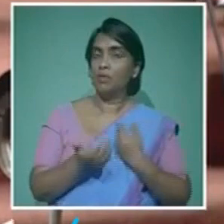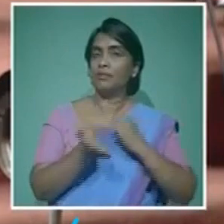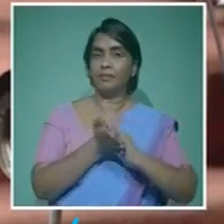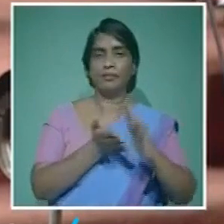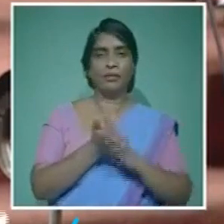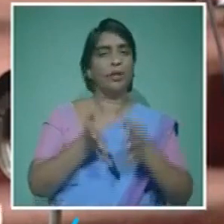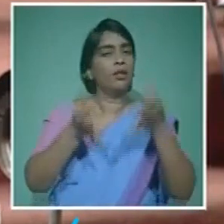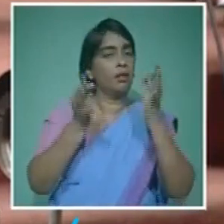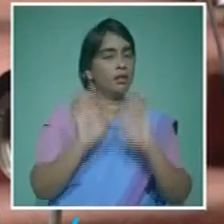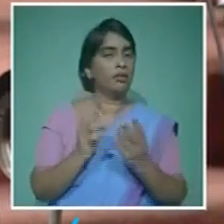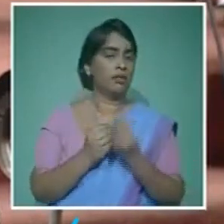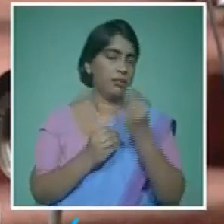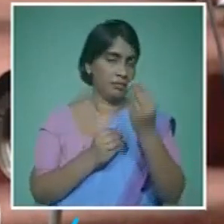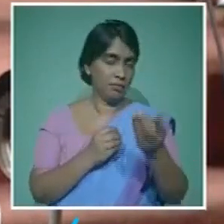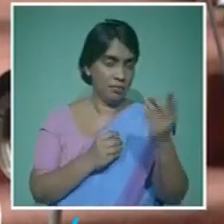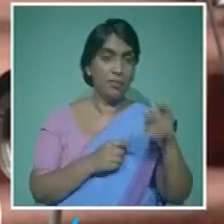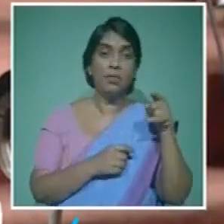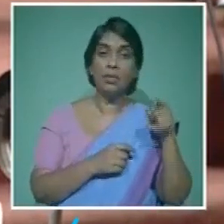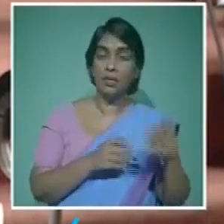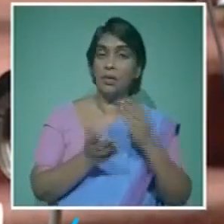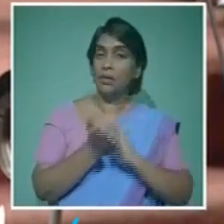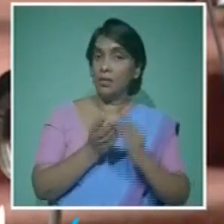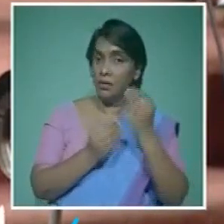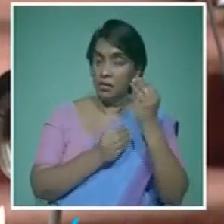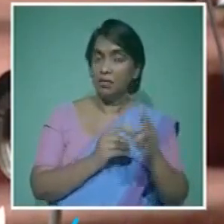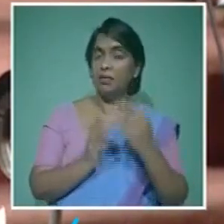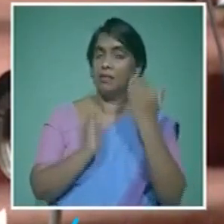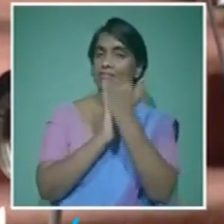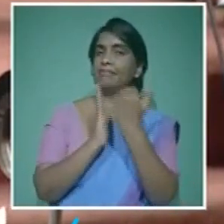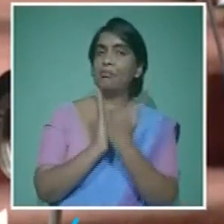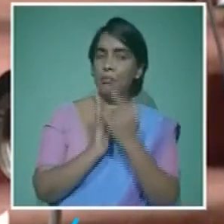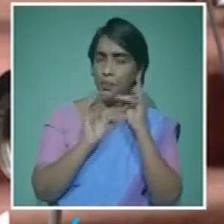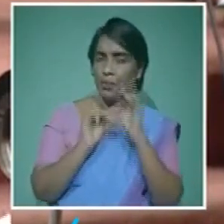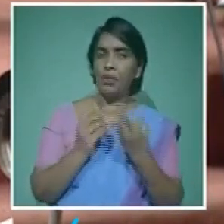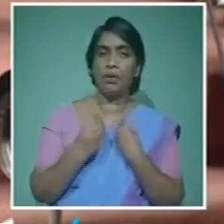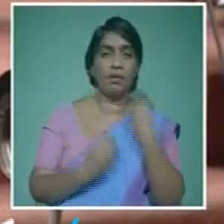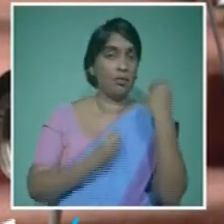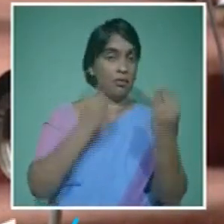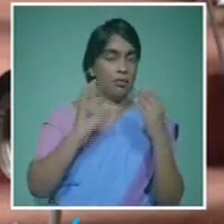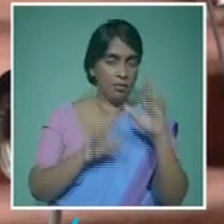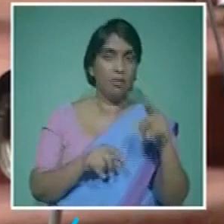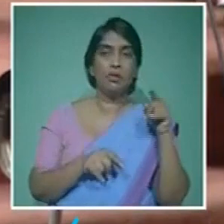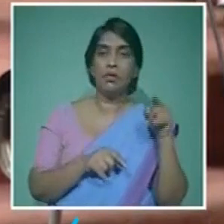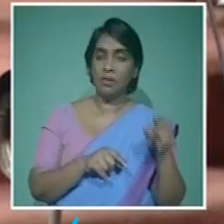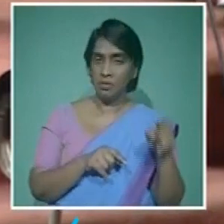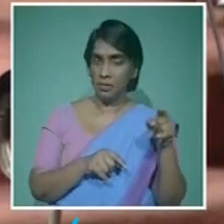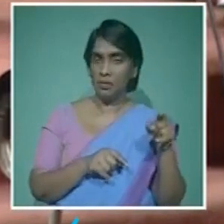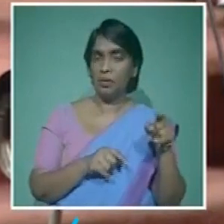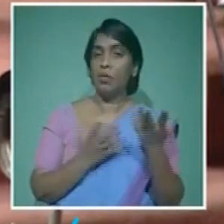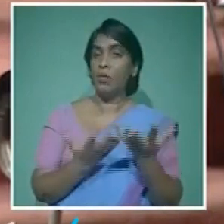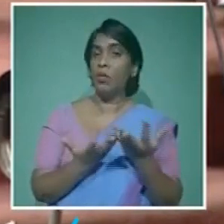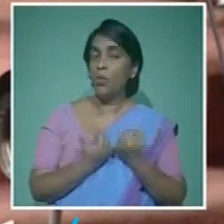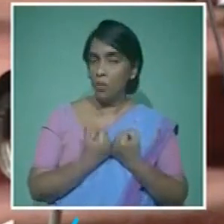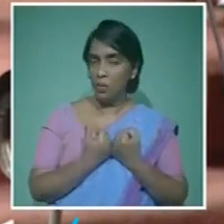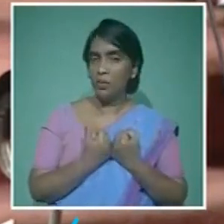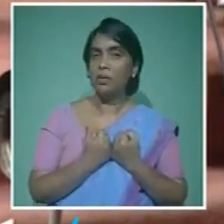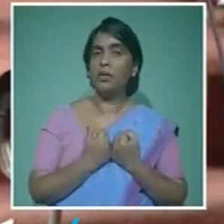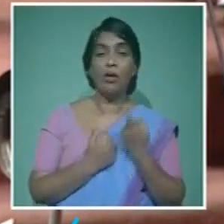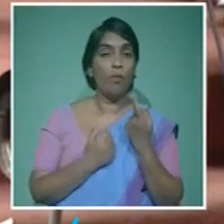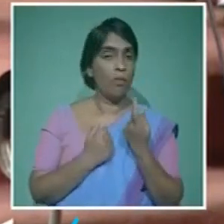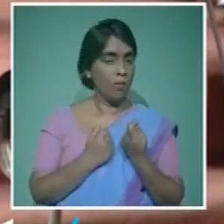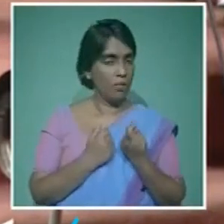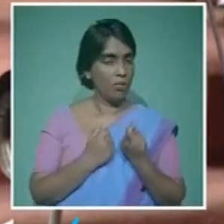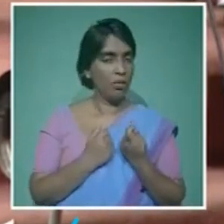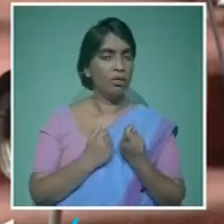வேண்டும். அந்த நிவாரணங்கள் சரியாக பங்கிடப்படுகிறதா என்பதை பார்க்க வேண்டும். அதற்கு ஒரு ஒரு தொகையான பணம் ஒதுக்கப்படவில்லை